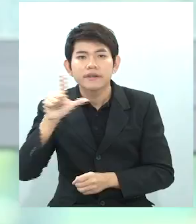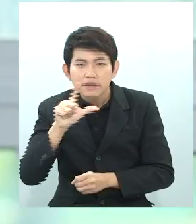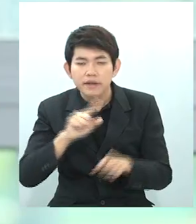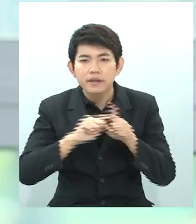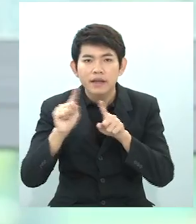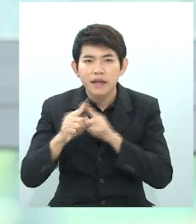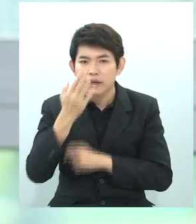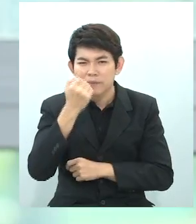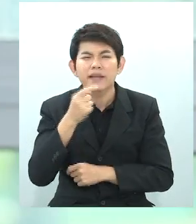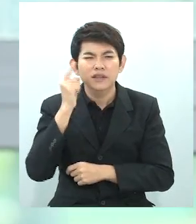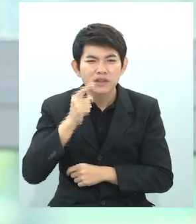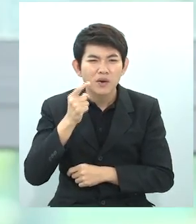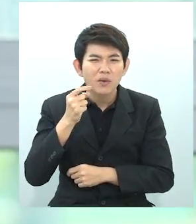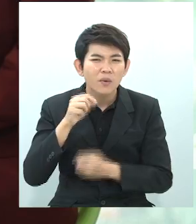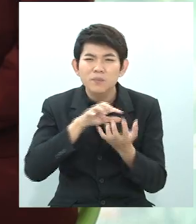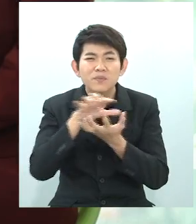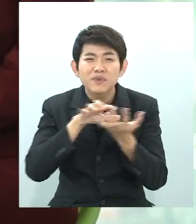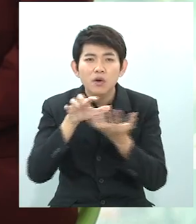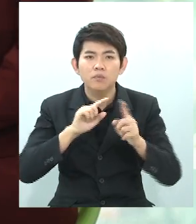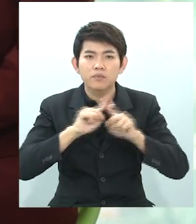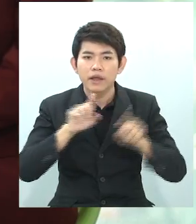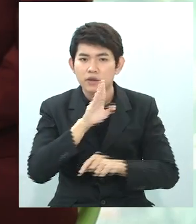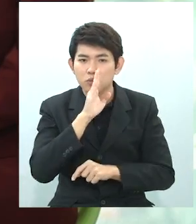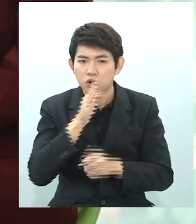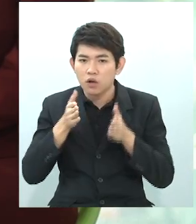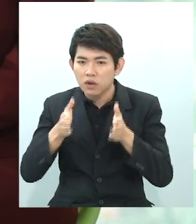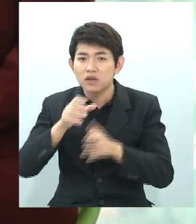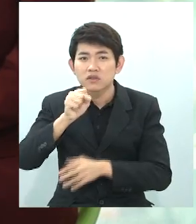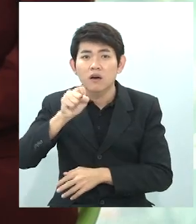ะมีคละคละกันแต่ถ้าเกิดเป็นสิวสเตียรอยนะ